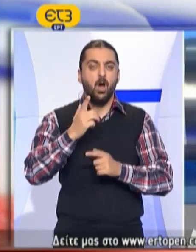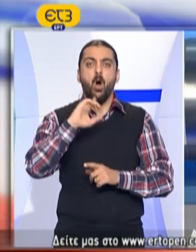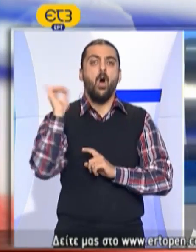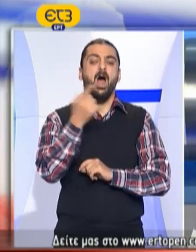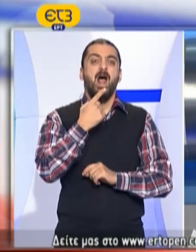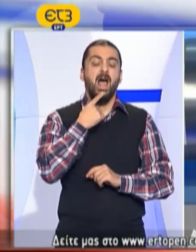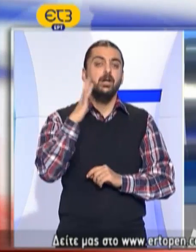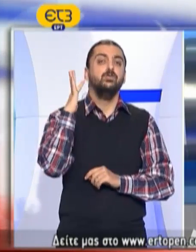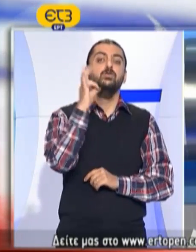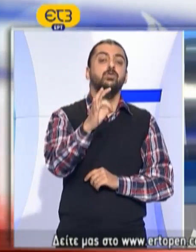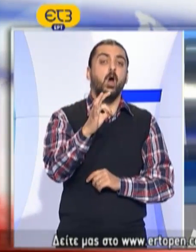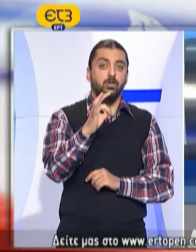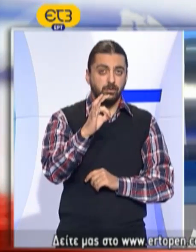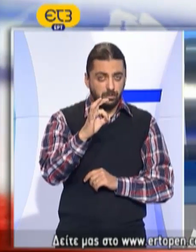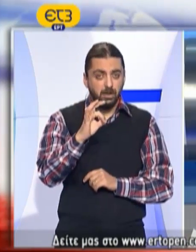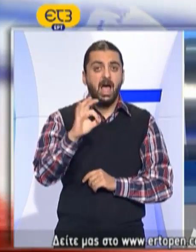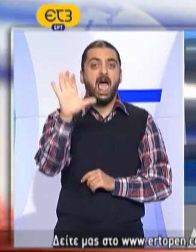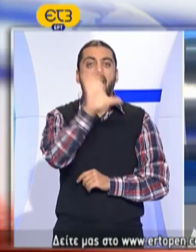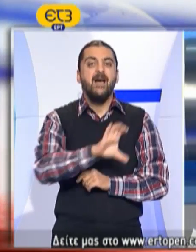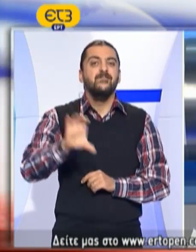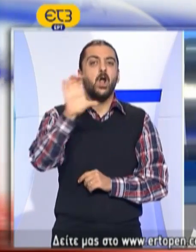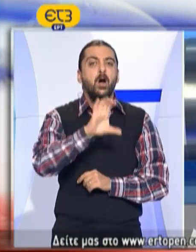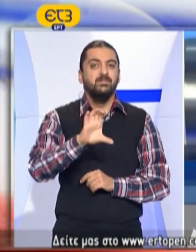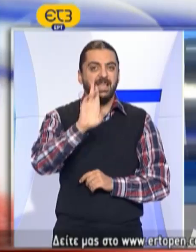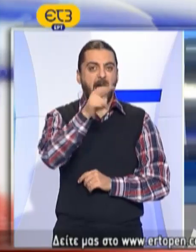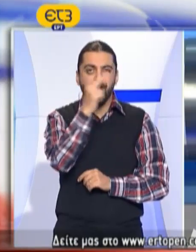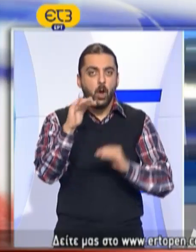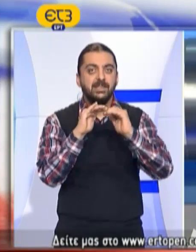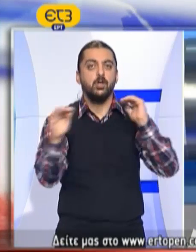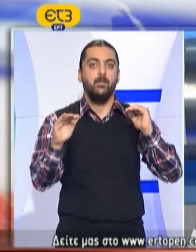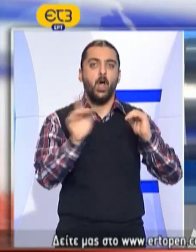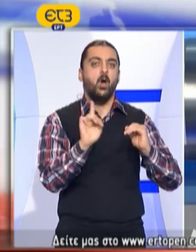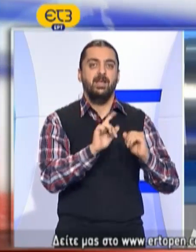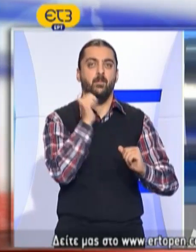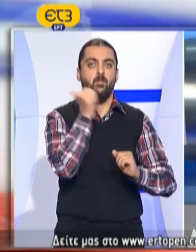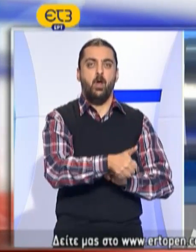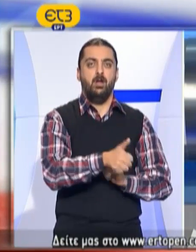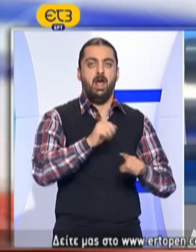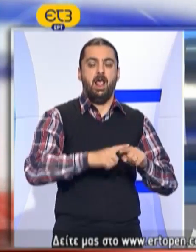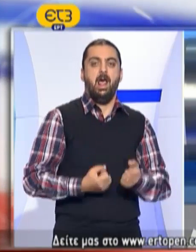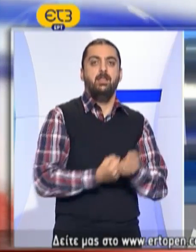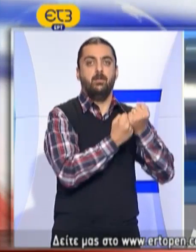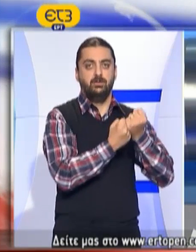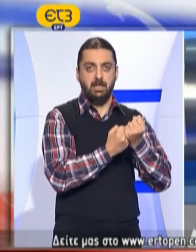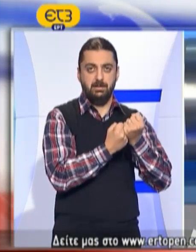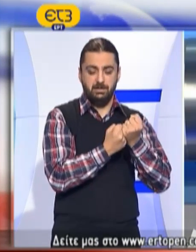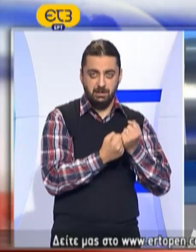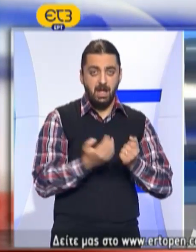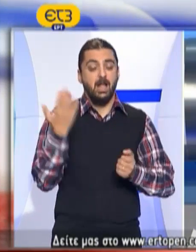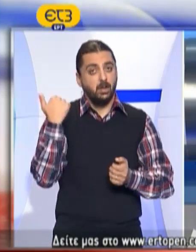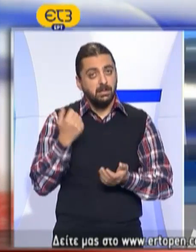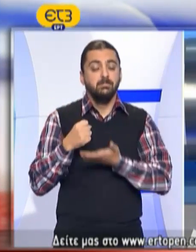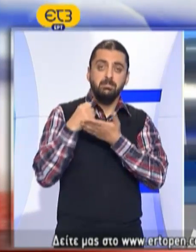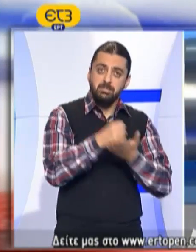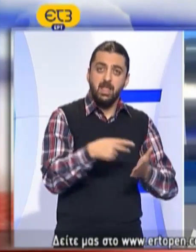σταθεροποίηση της Ευρωζώνης και όχι τη σωτηρία της Ελλάδας. Το Διεθνές Νομισματικό Ταμείο συμμετείχε στο πρόγραμμα στήριξης της Ελλάδας το 2010